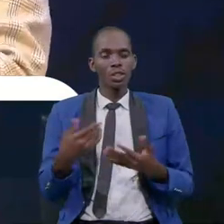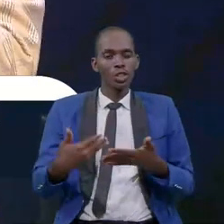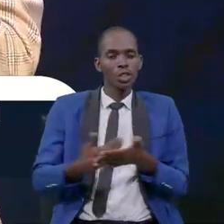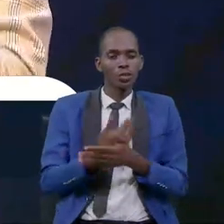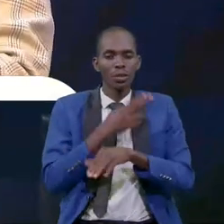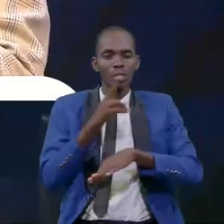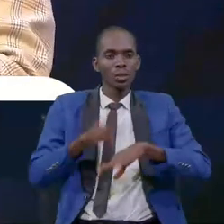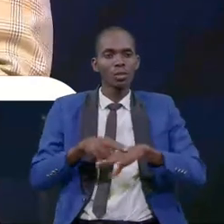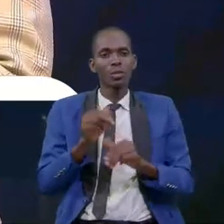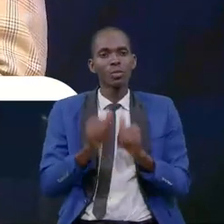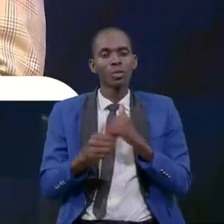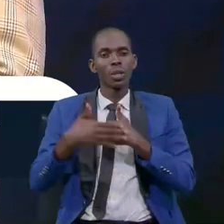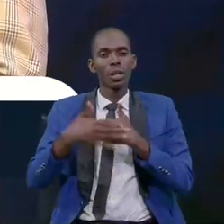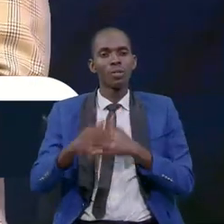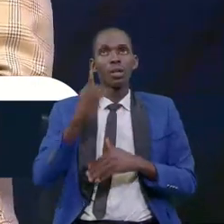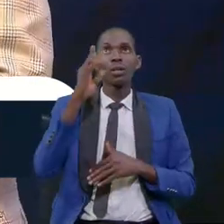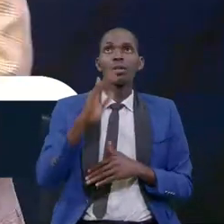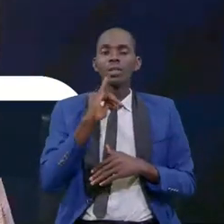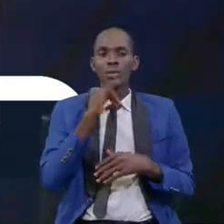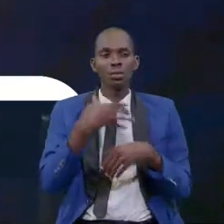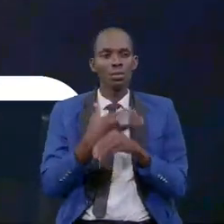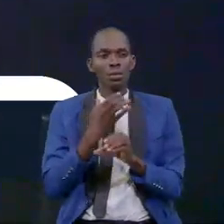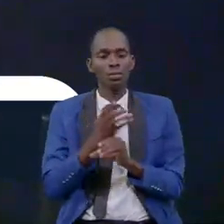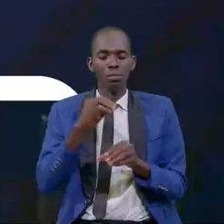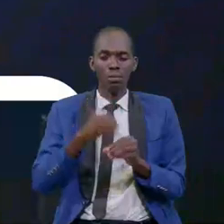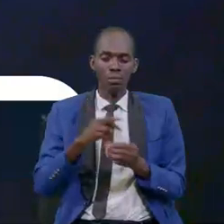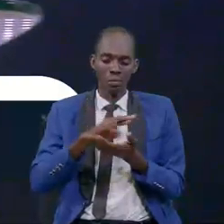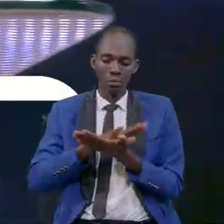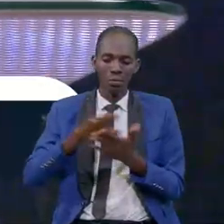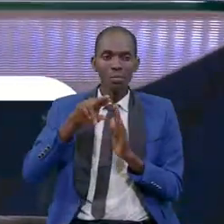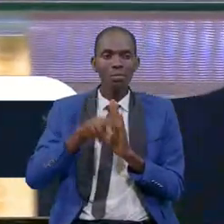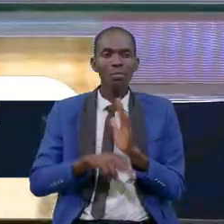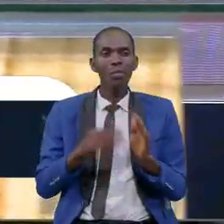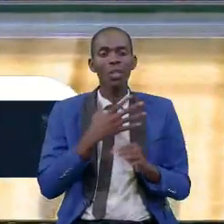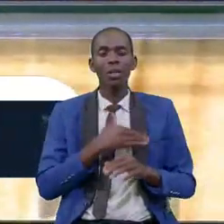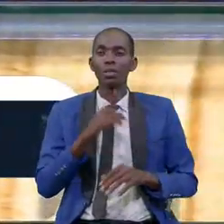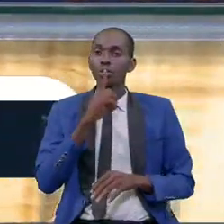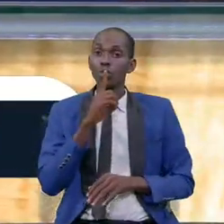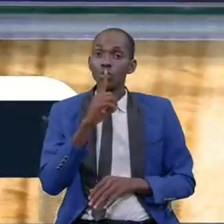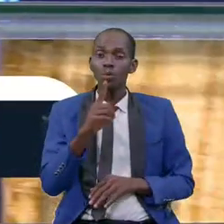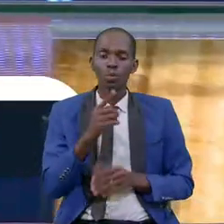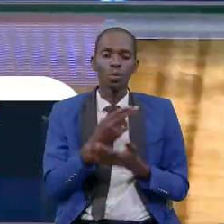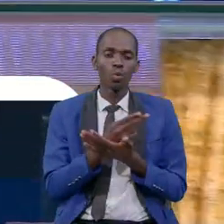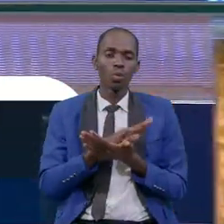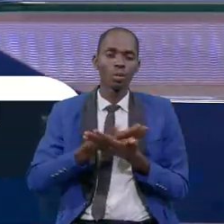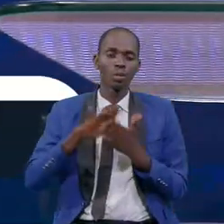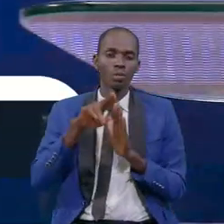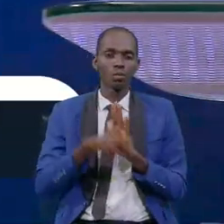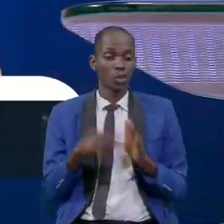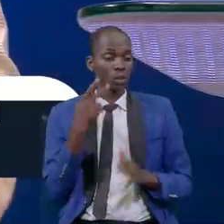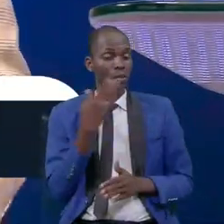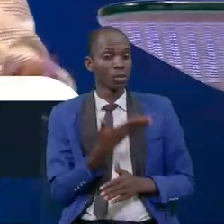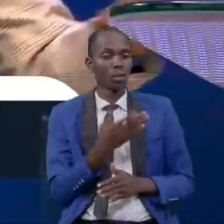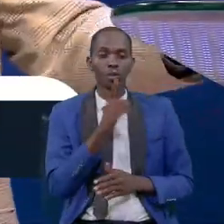nouveau, créé selon Dieu dans une justice et une sainteté que produit la